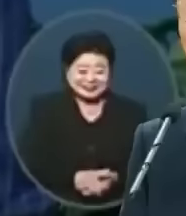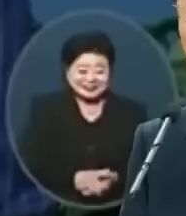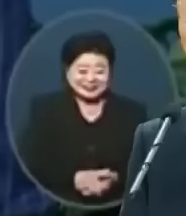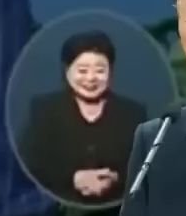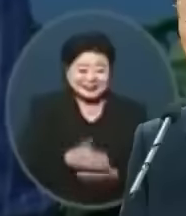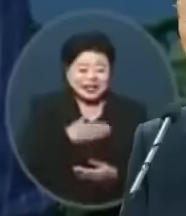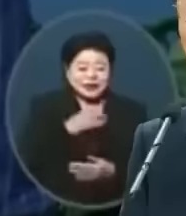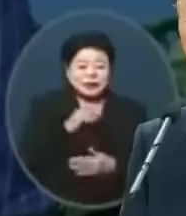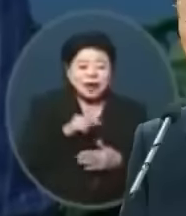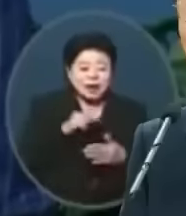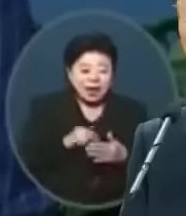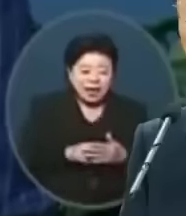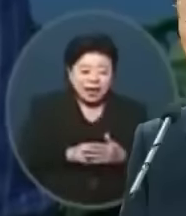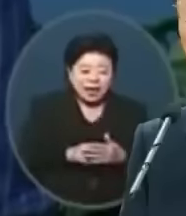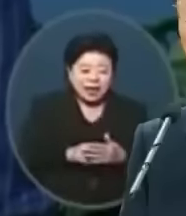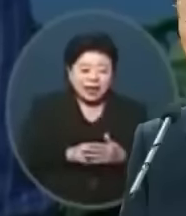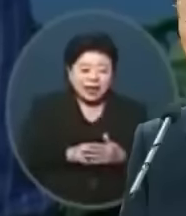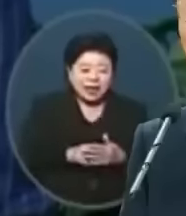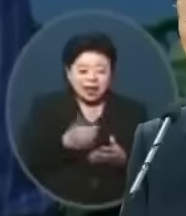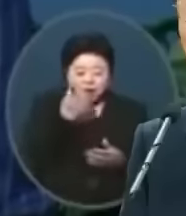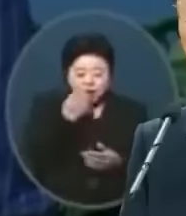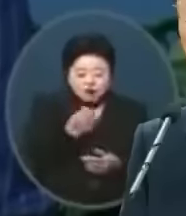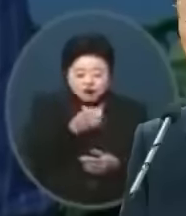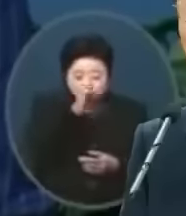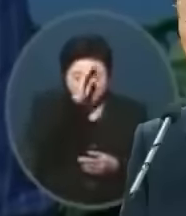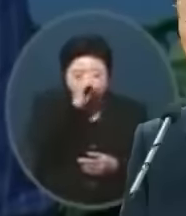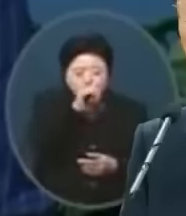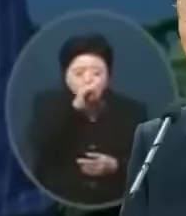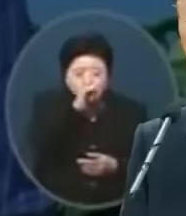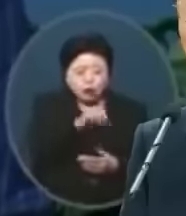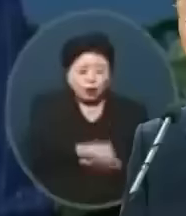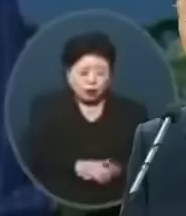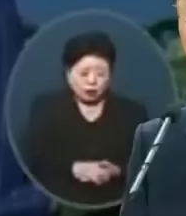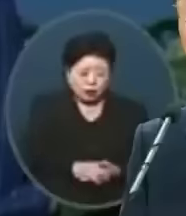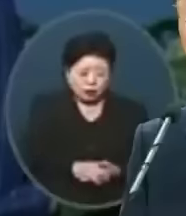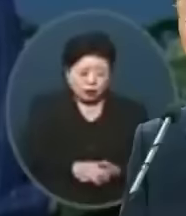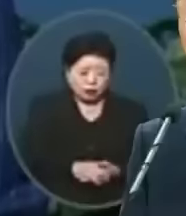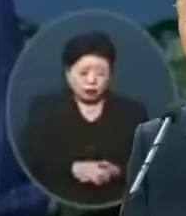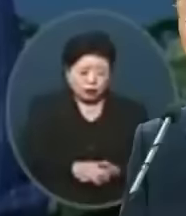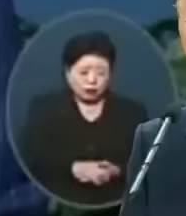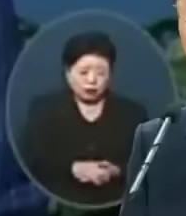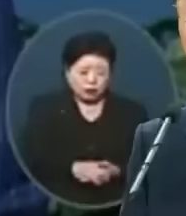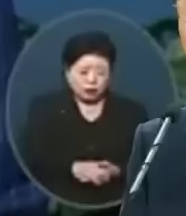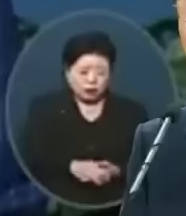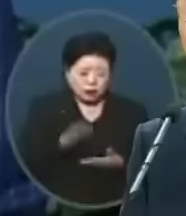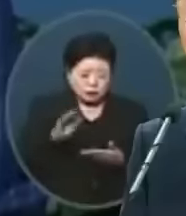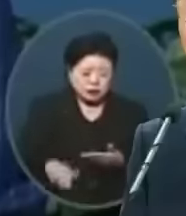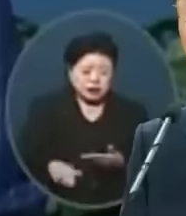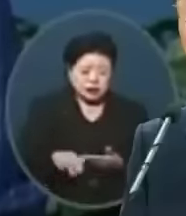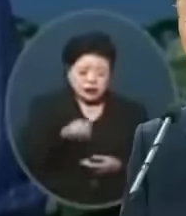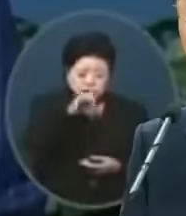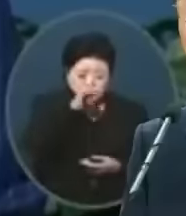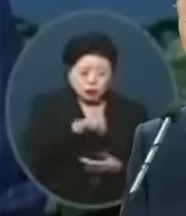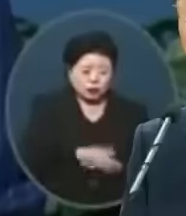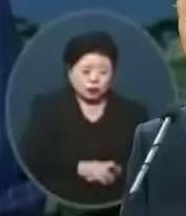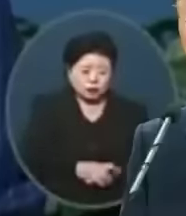나도 마음에 우울증이 다가오고 우울증의 밑바닥을 칠 때도